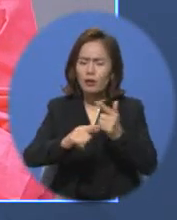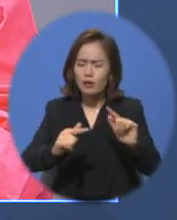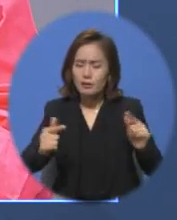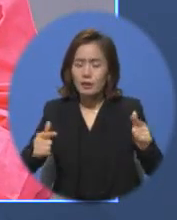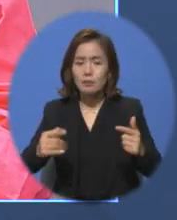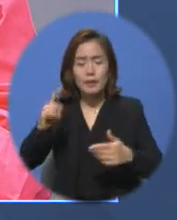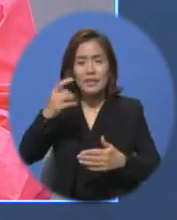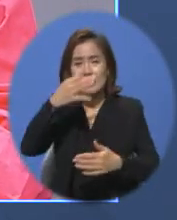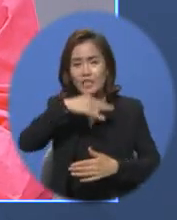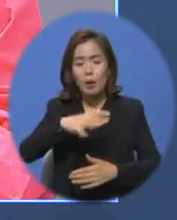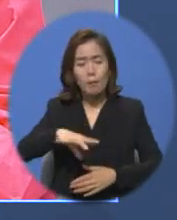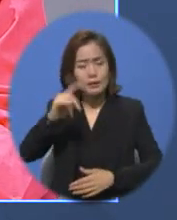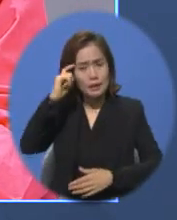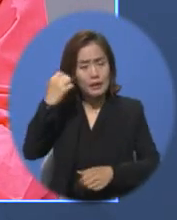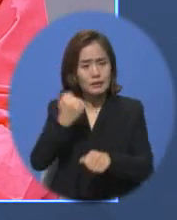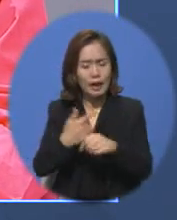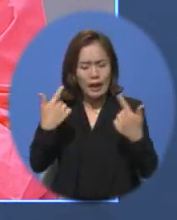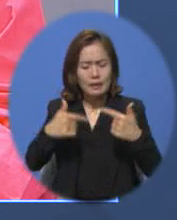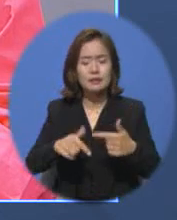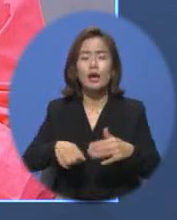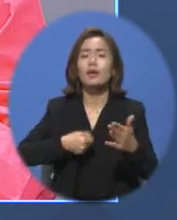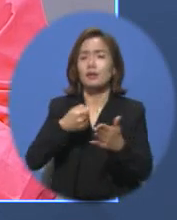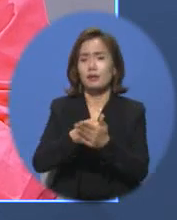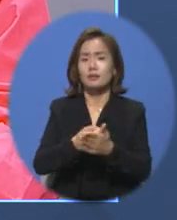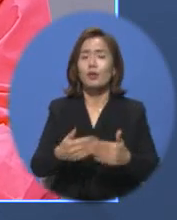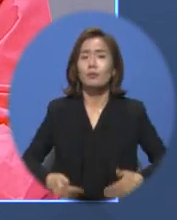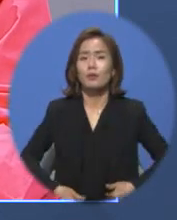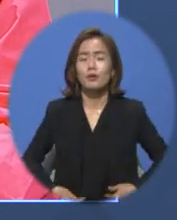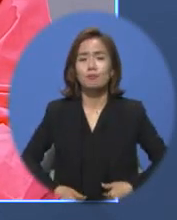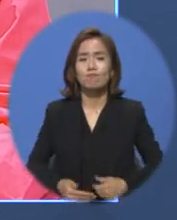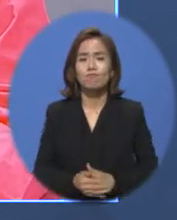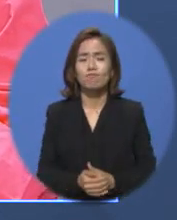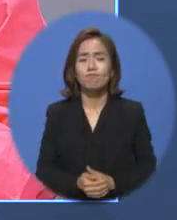인이익과공익중무엇을우선시할것인지를스스로판단해야한다고생각합니다 .